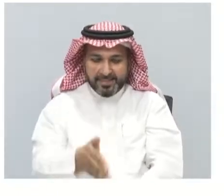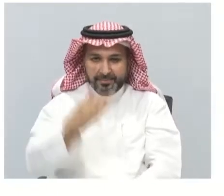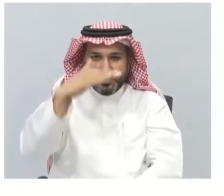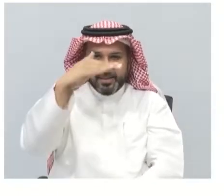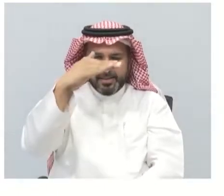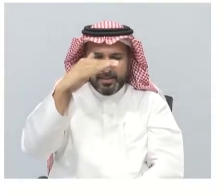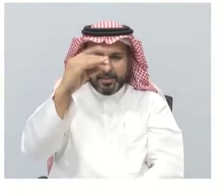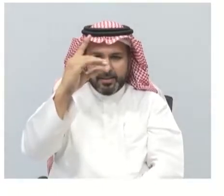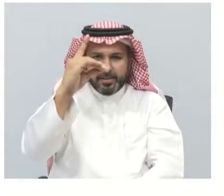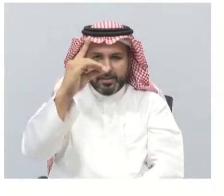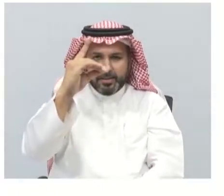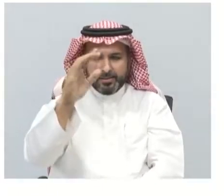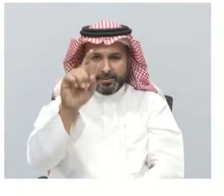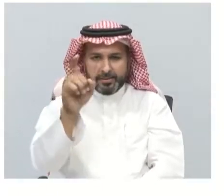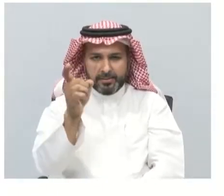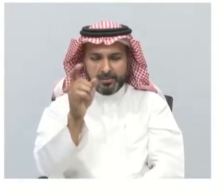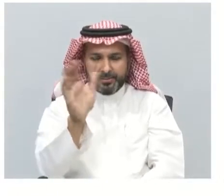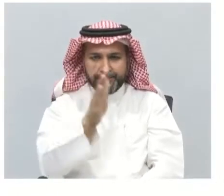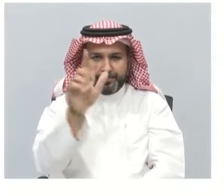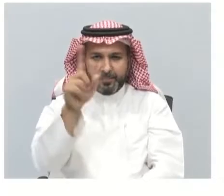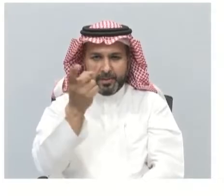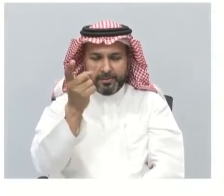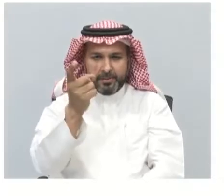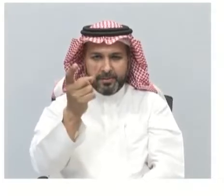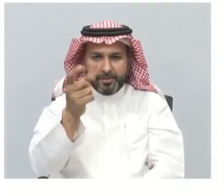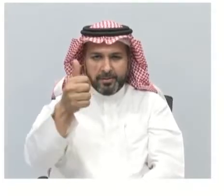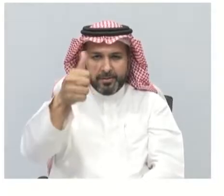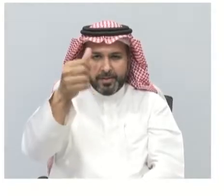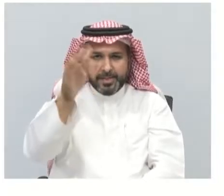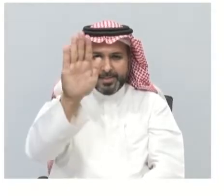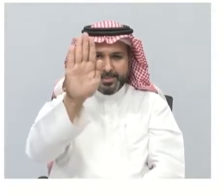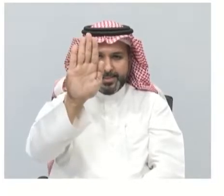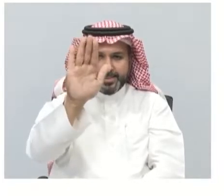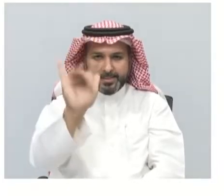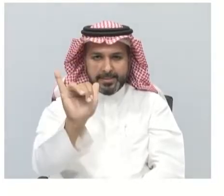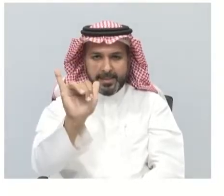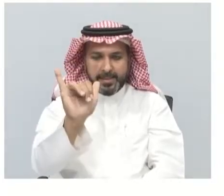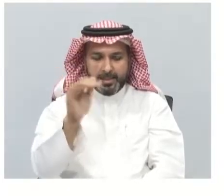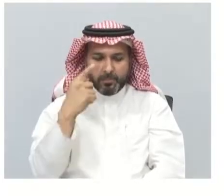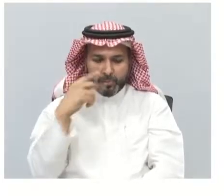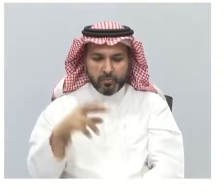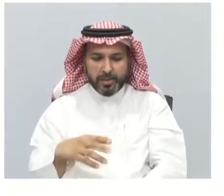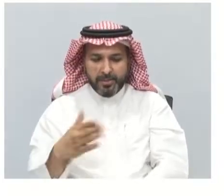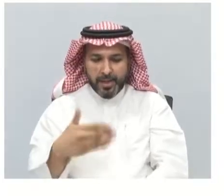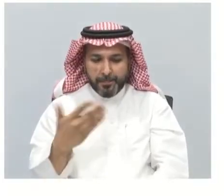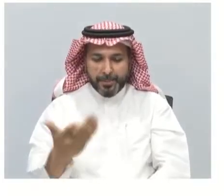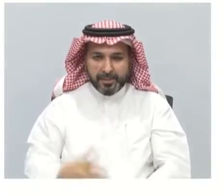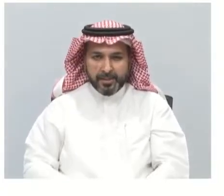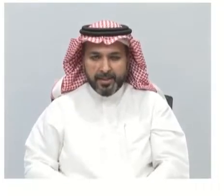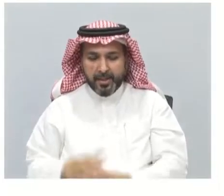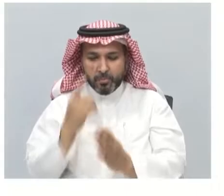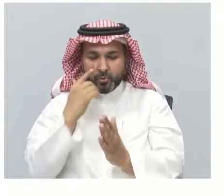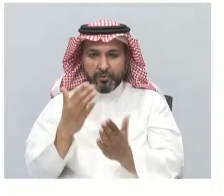يستخدم في لصق ورق الجدران لكي يتساوى عندي الرسومات اذا البعد بين نقطه